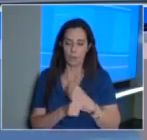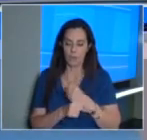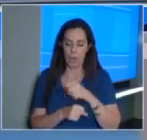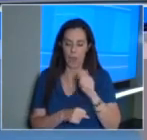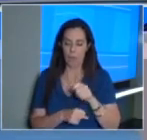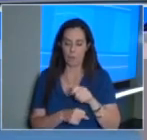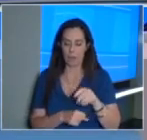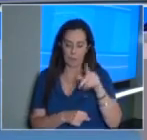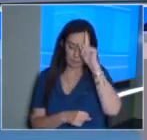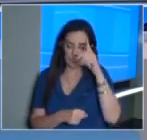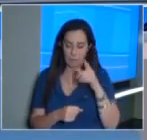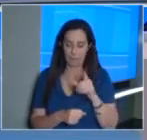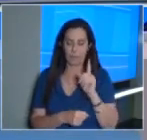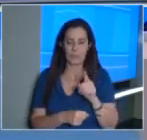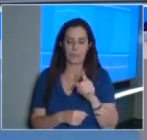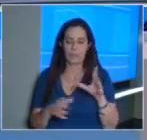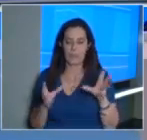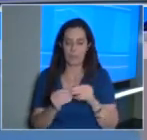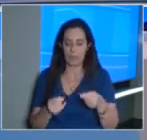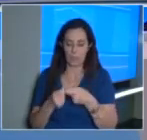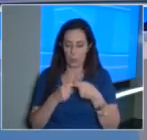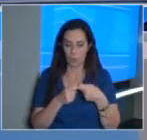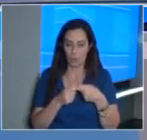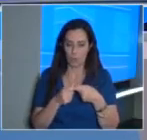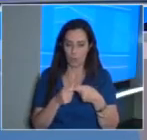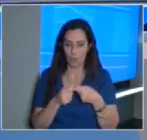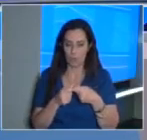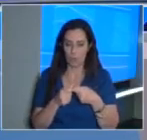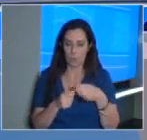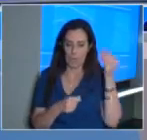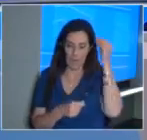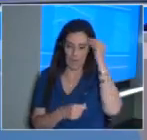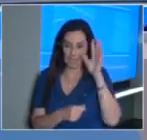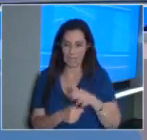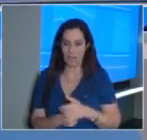הפרלמנט הגרמני, מחזק את זה. זה על ידי הארגון לזכר